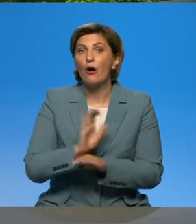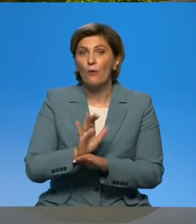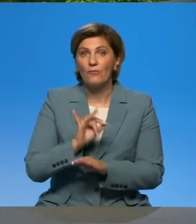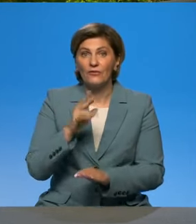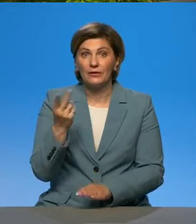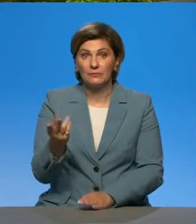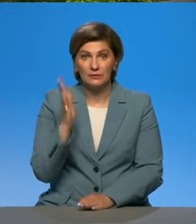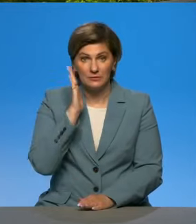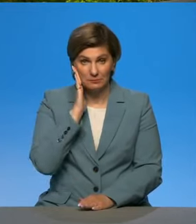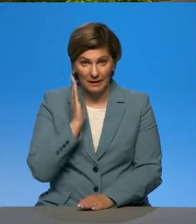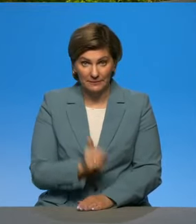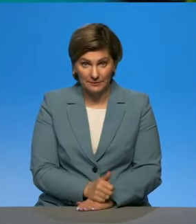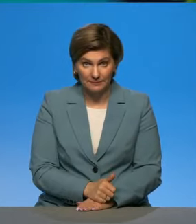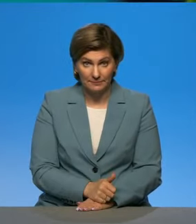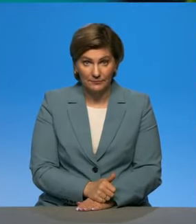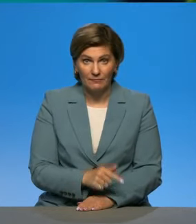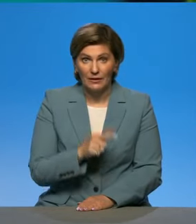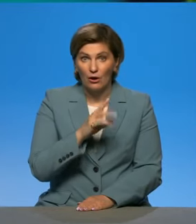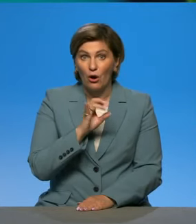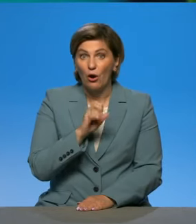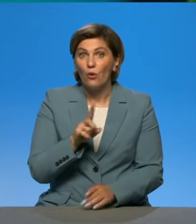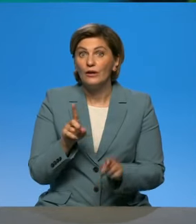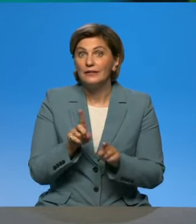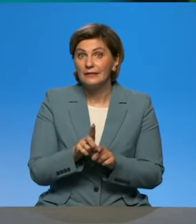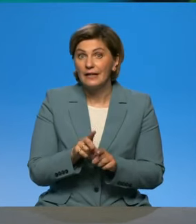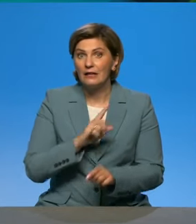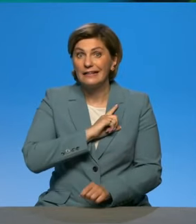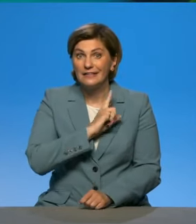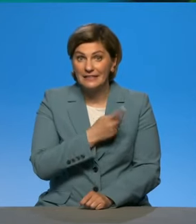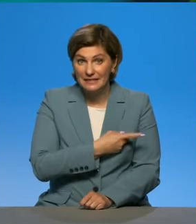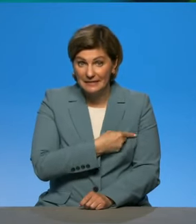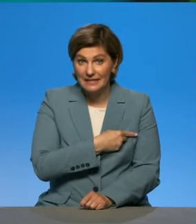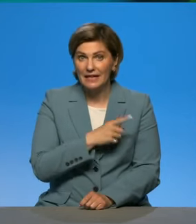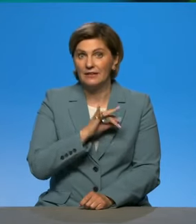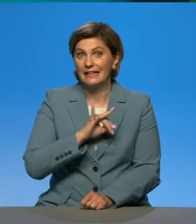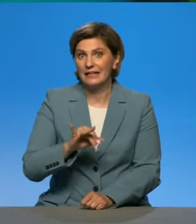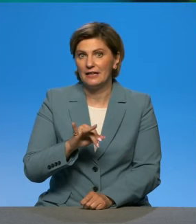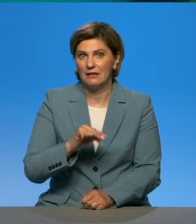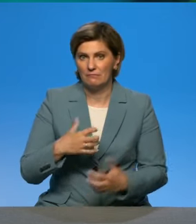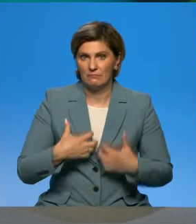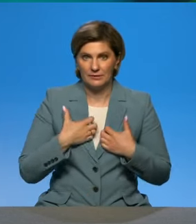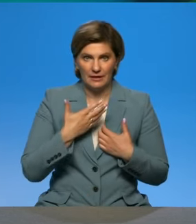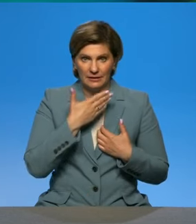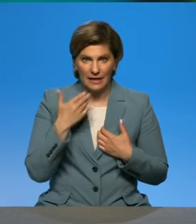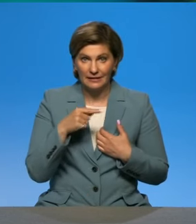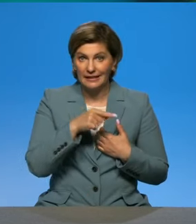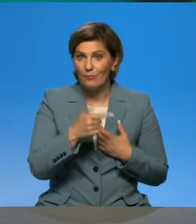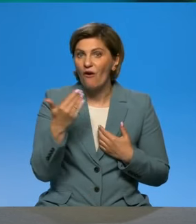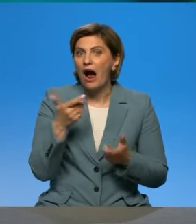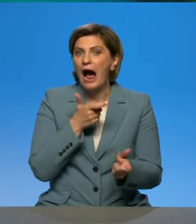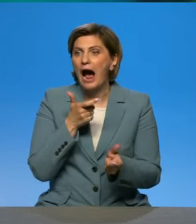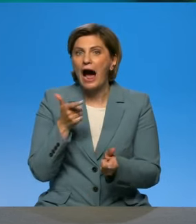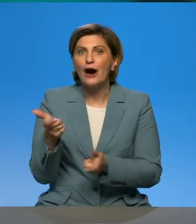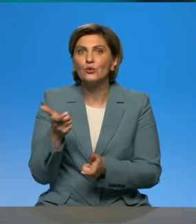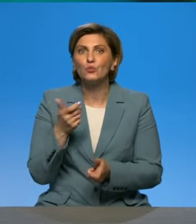вывод после этого? А он настолько оказывается сильный и бесстрашный, что ему оружие это, извините, пожалуйста, ни папуасов не страшно, а